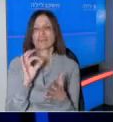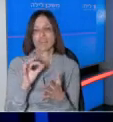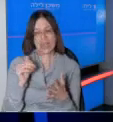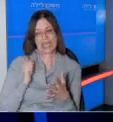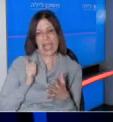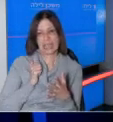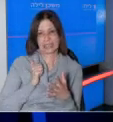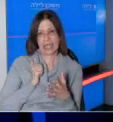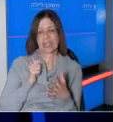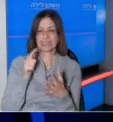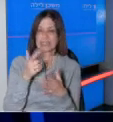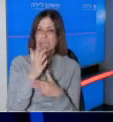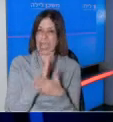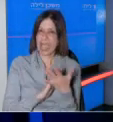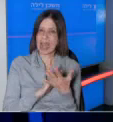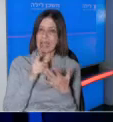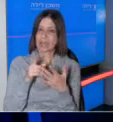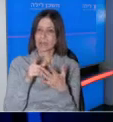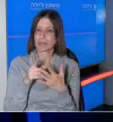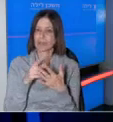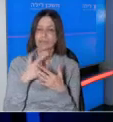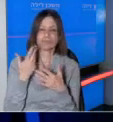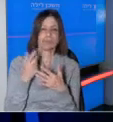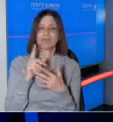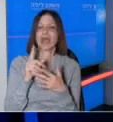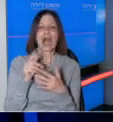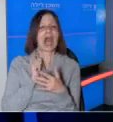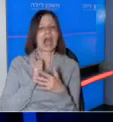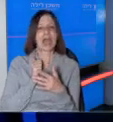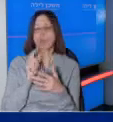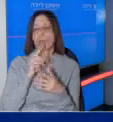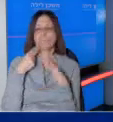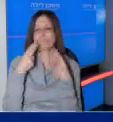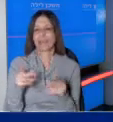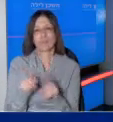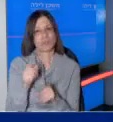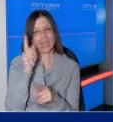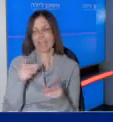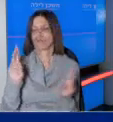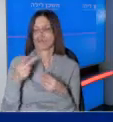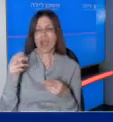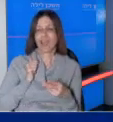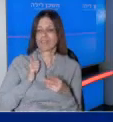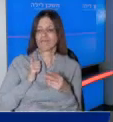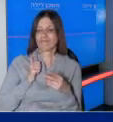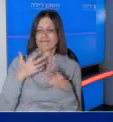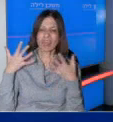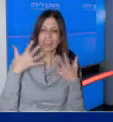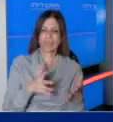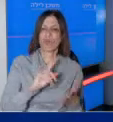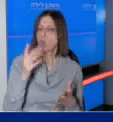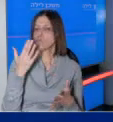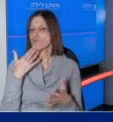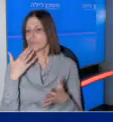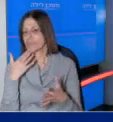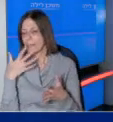זה חלק אינטגרלי מהגל. החיילים לא מגיבים כמו שצריך, לא ייתכן שחיילי צהל יותקפו, לא על ידי יהודים,